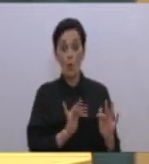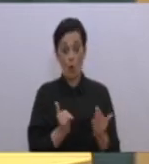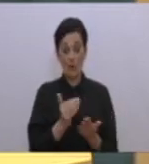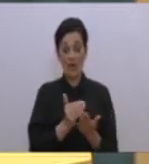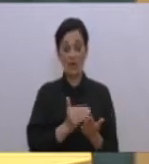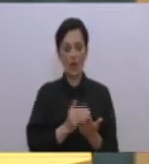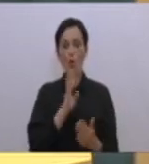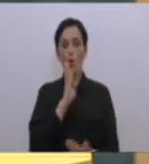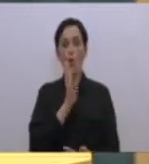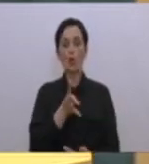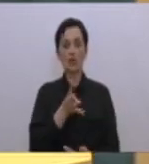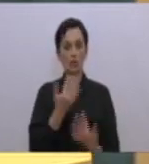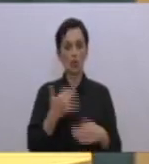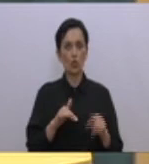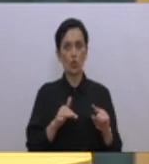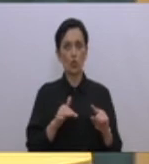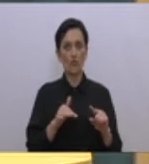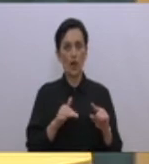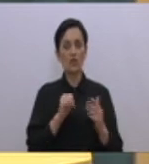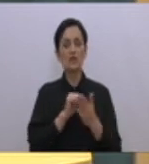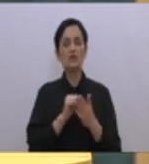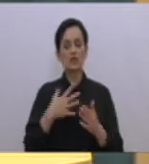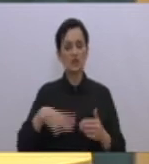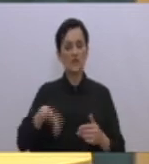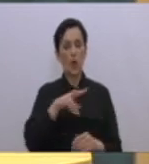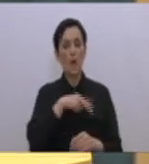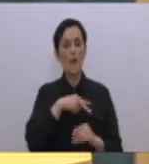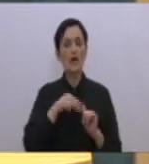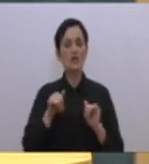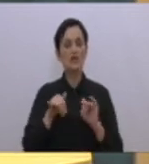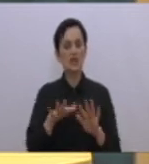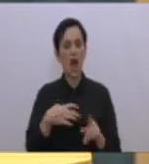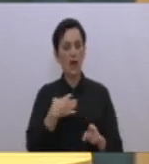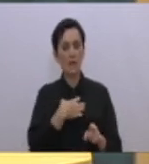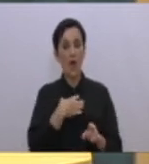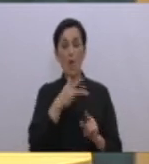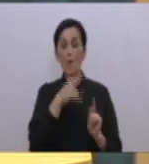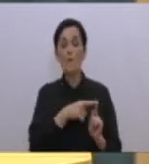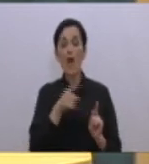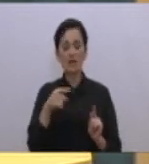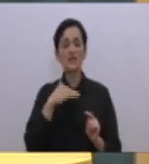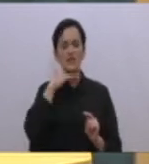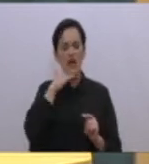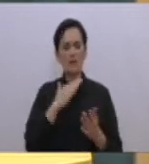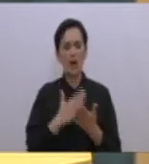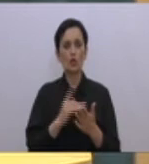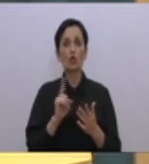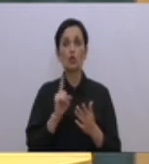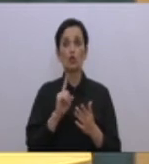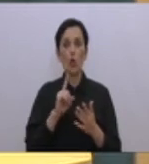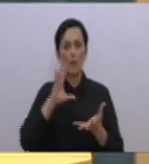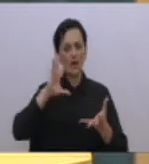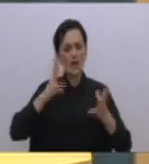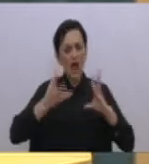უკვე 4 წელია, რაც უდევს საფუძვლად საქართველოს პარლამენტის საქმიანობას. Ეს პერიოდი ფიქრობ საკმარისია, რომ